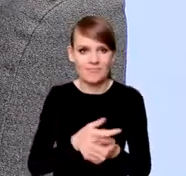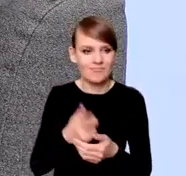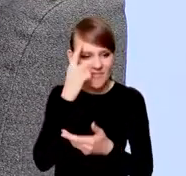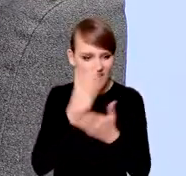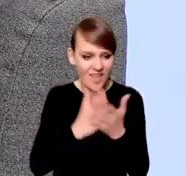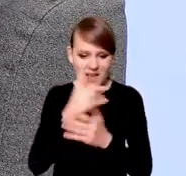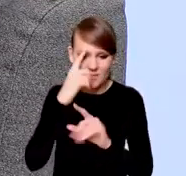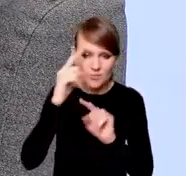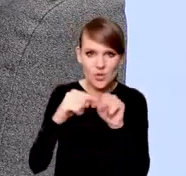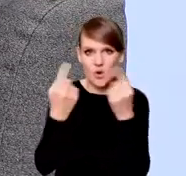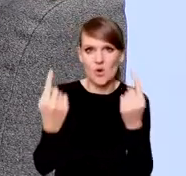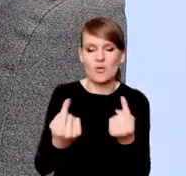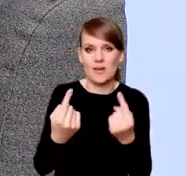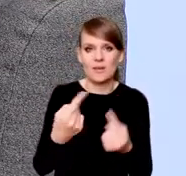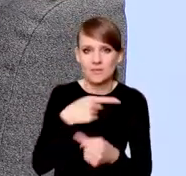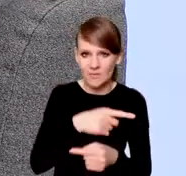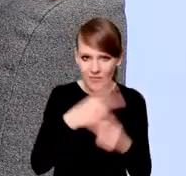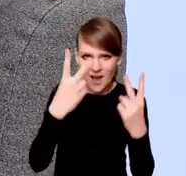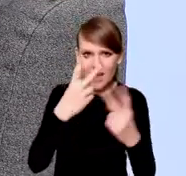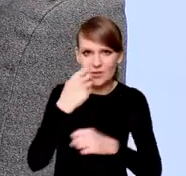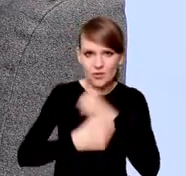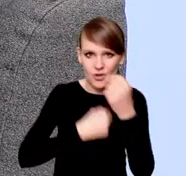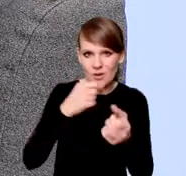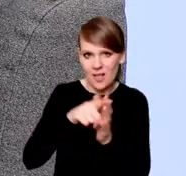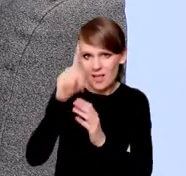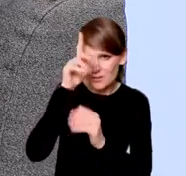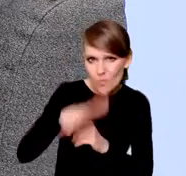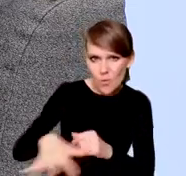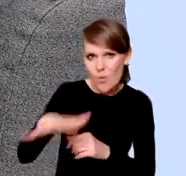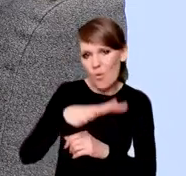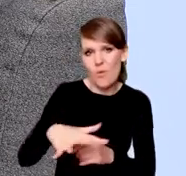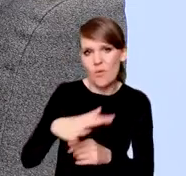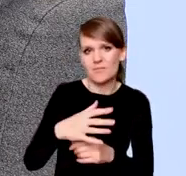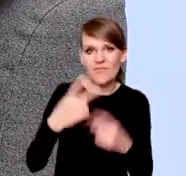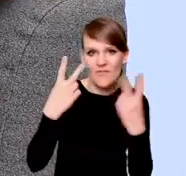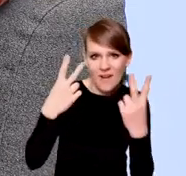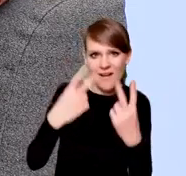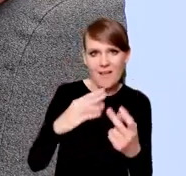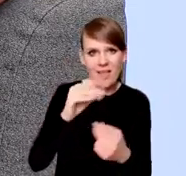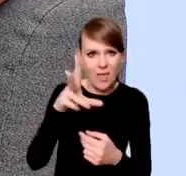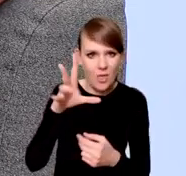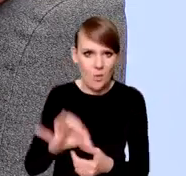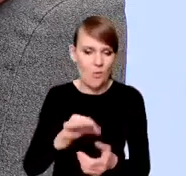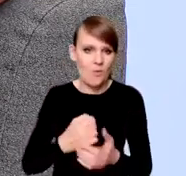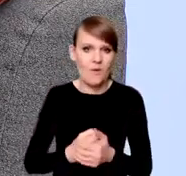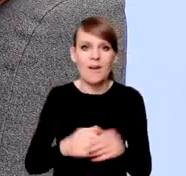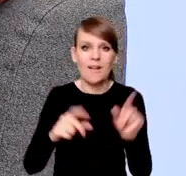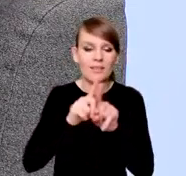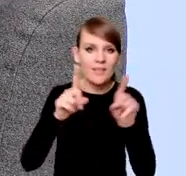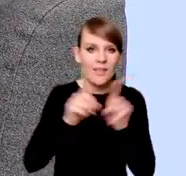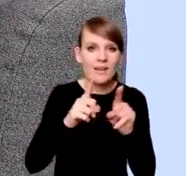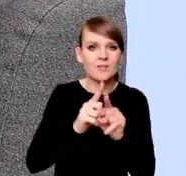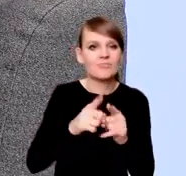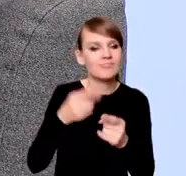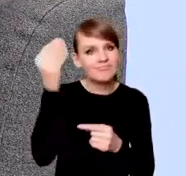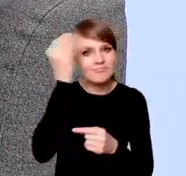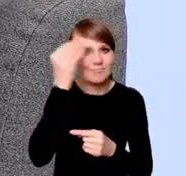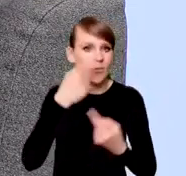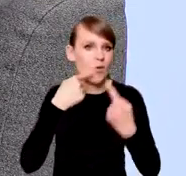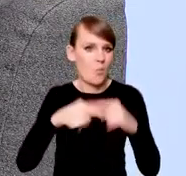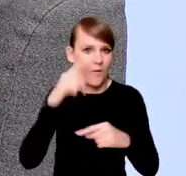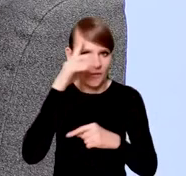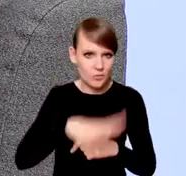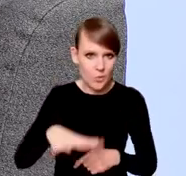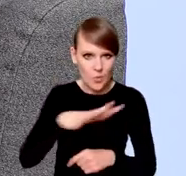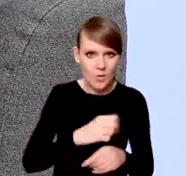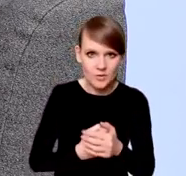do znaczenia działania prospołecznego i proekologicznego, a także nauka odpowiedzialności społecznej. To